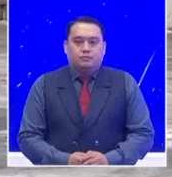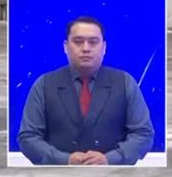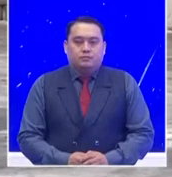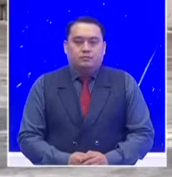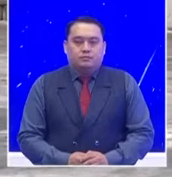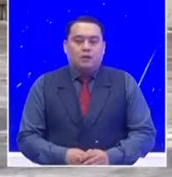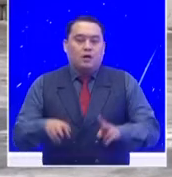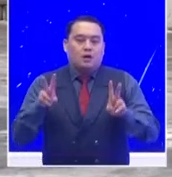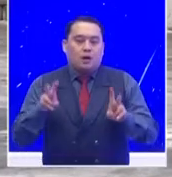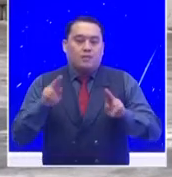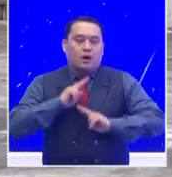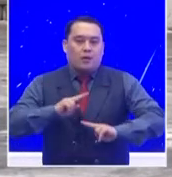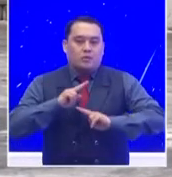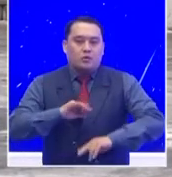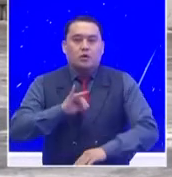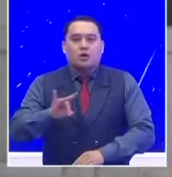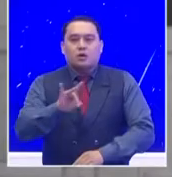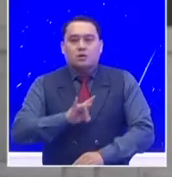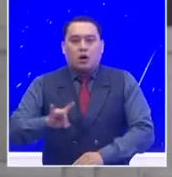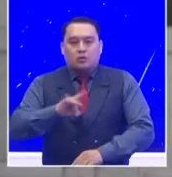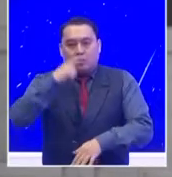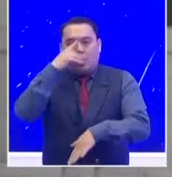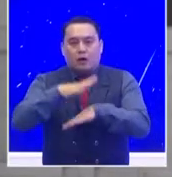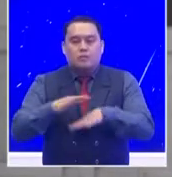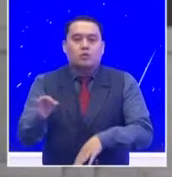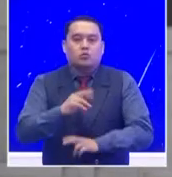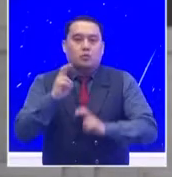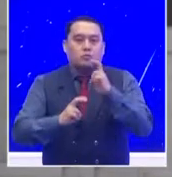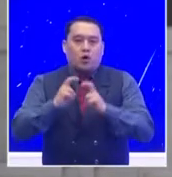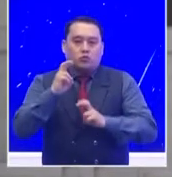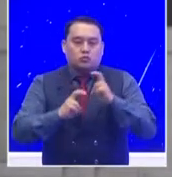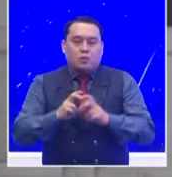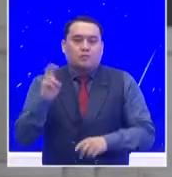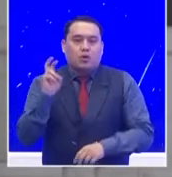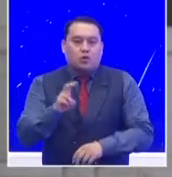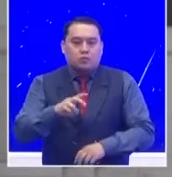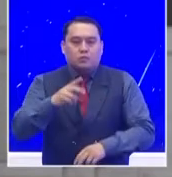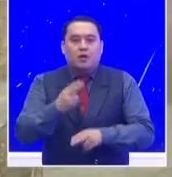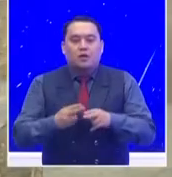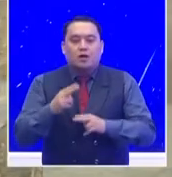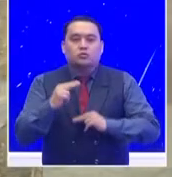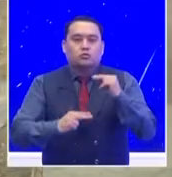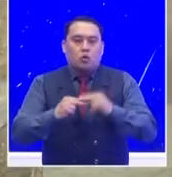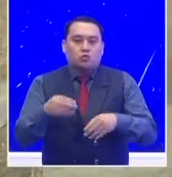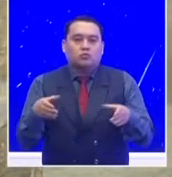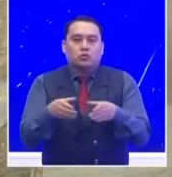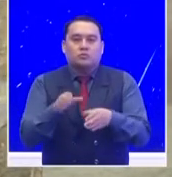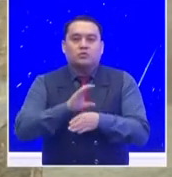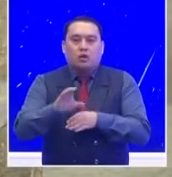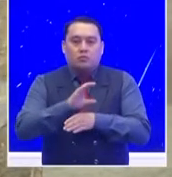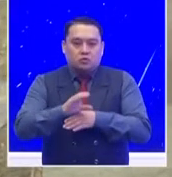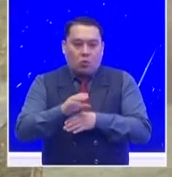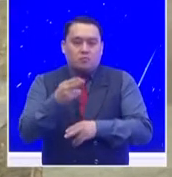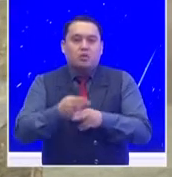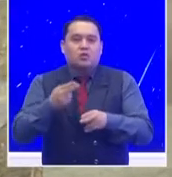В рамках рабочего визита в Елисский район глава региона посетил промышленное предприятие ТОО «Металлстрой». Компания занимается выпуском изделий